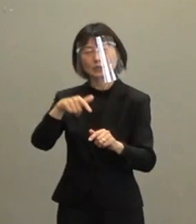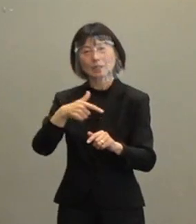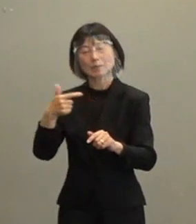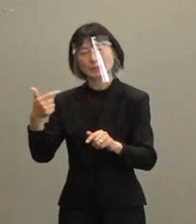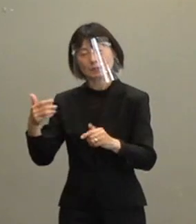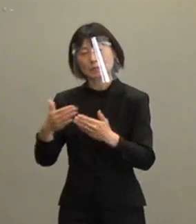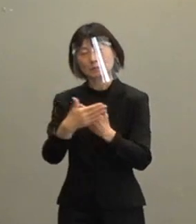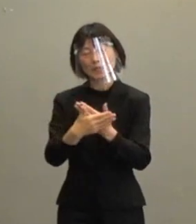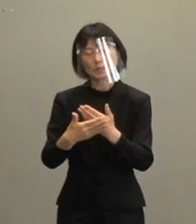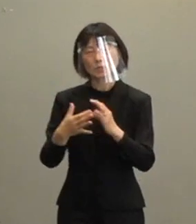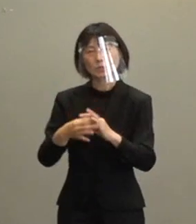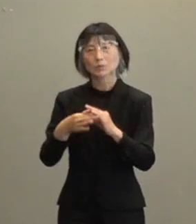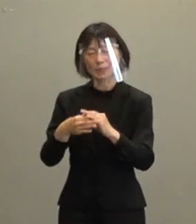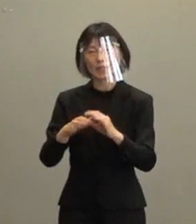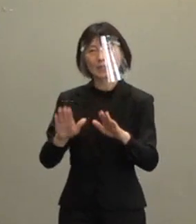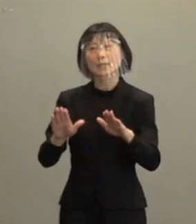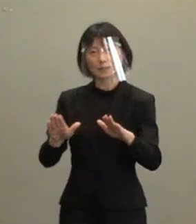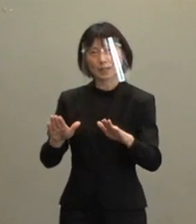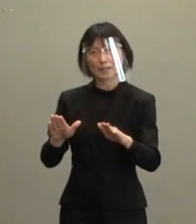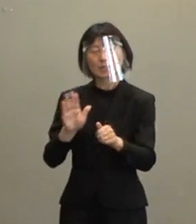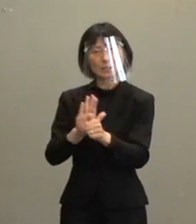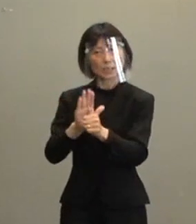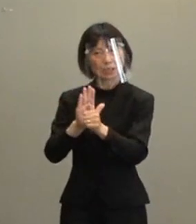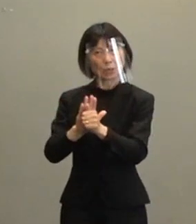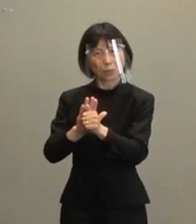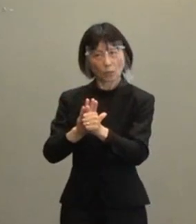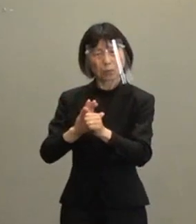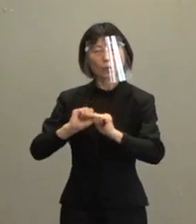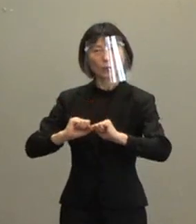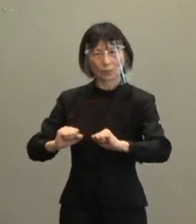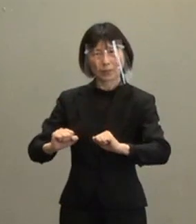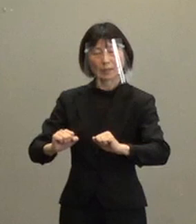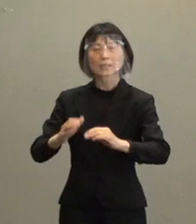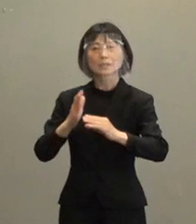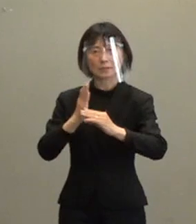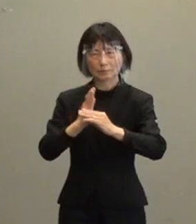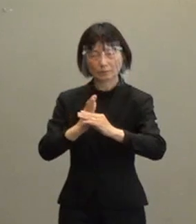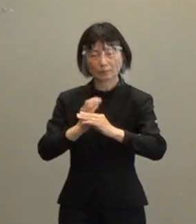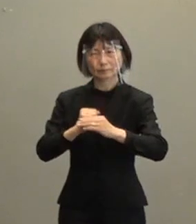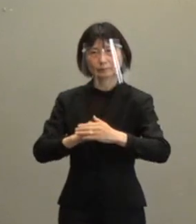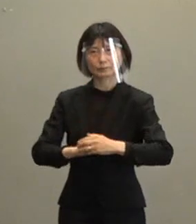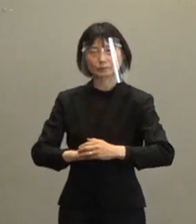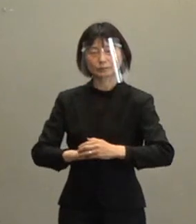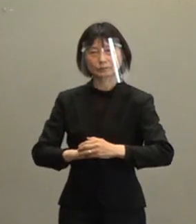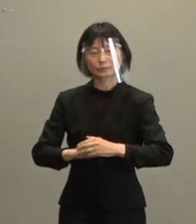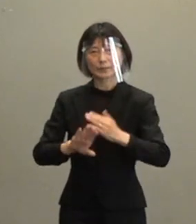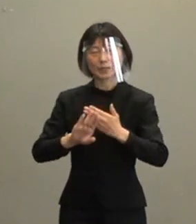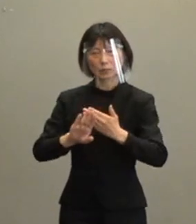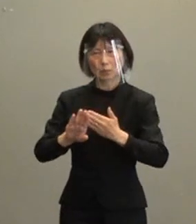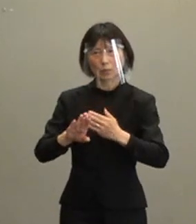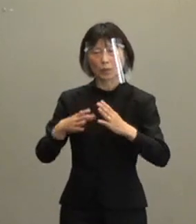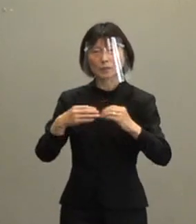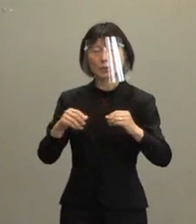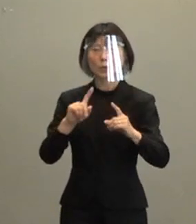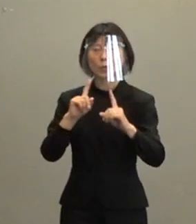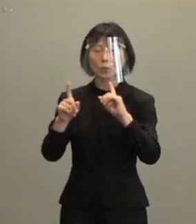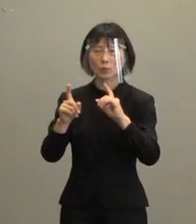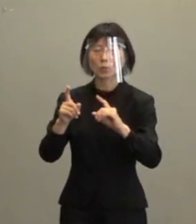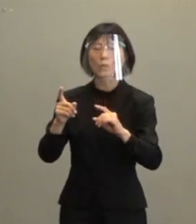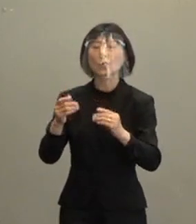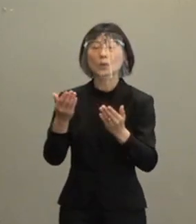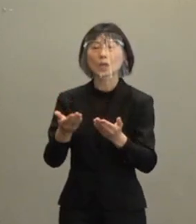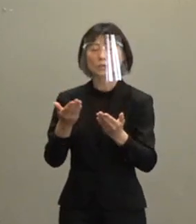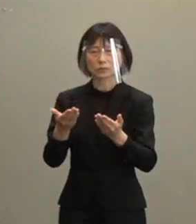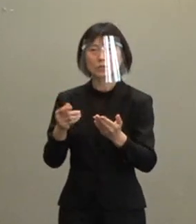面についてですね、今現在支援を行っているところです。あと日本語学習の部分では